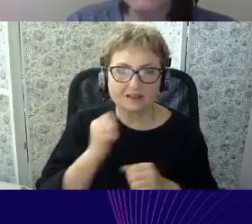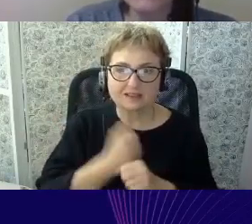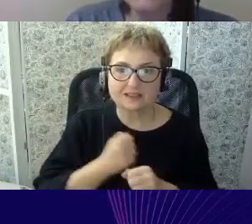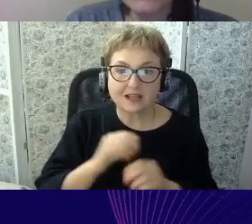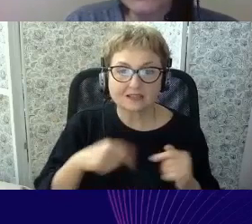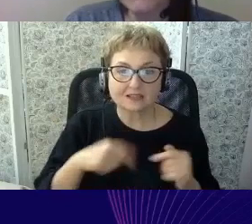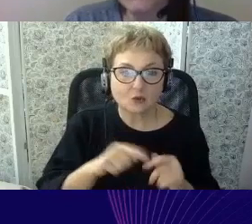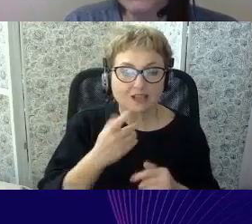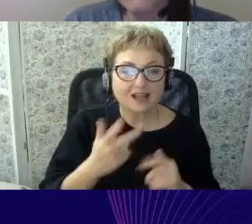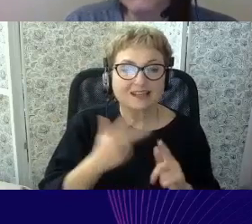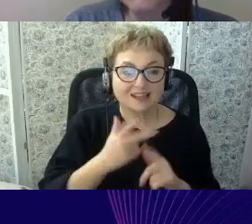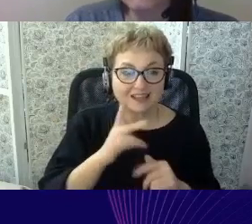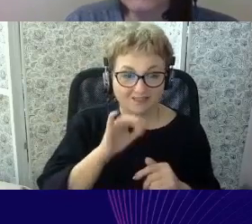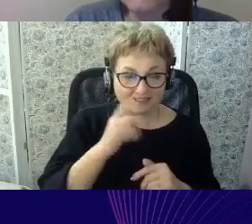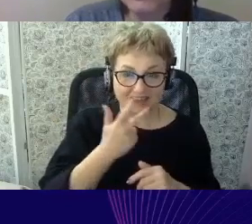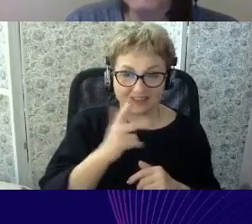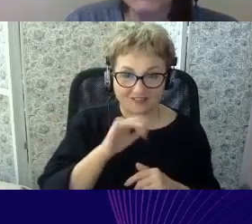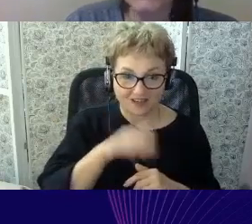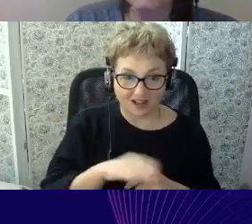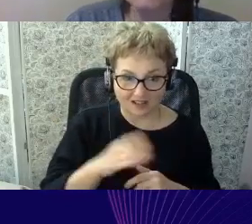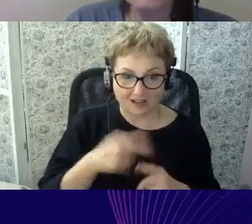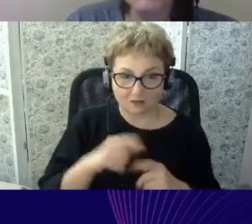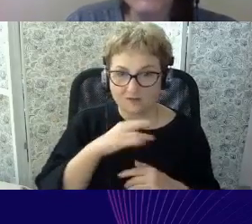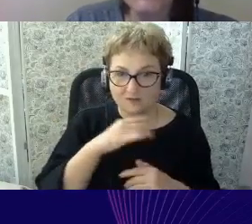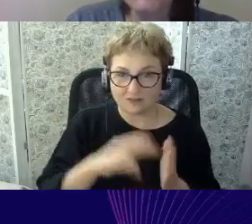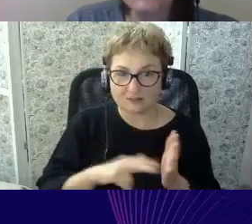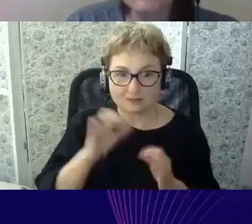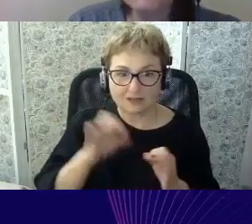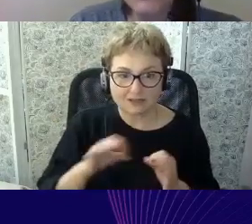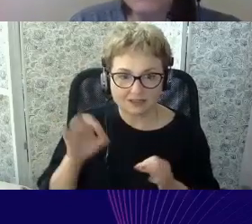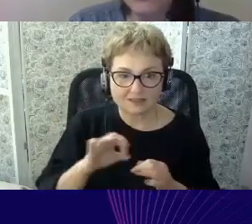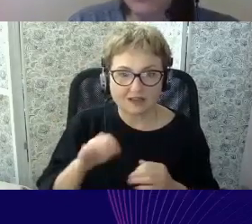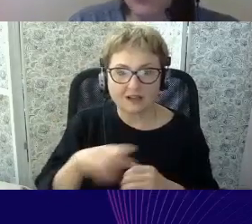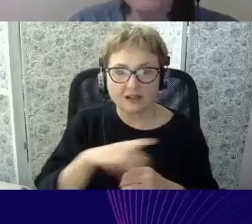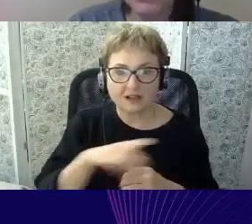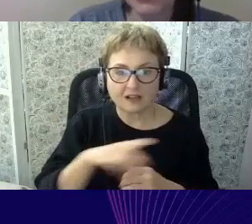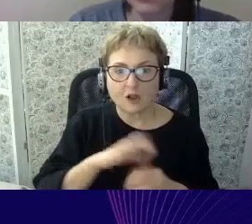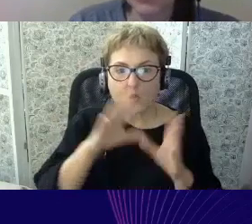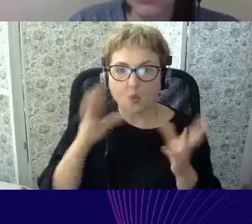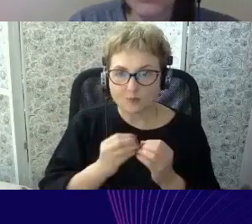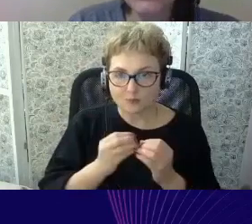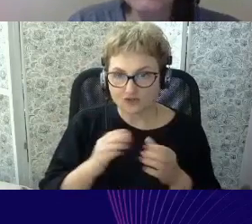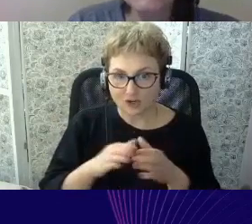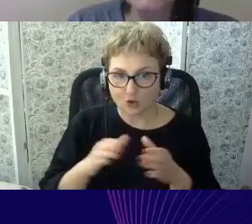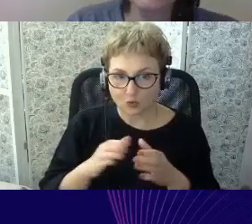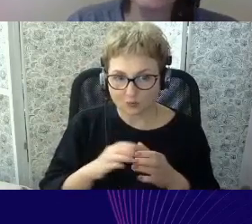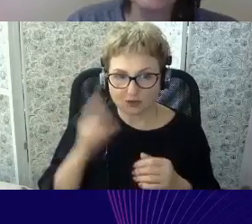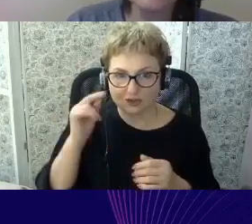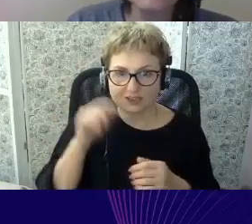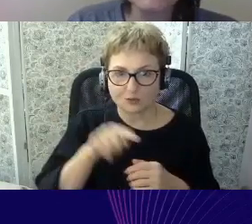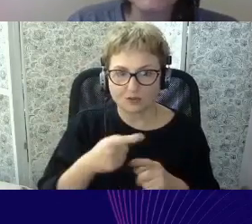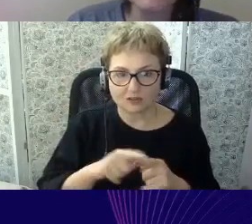который в 80%, наверное, процентах случаев сейчас реализуется, это так называемая общая группа. Численность